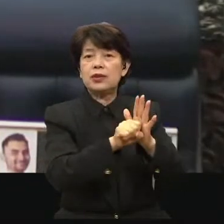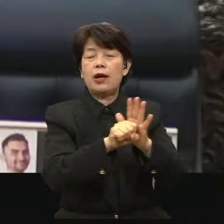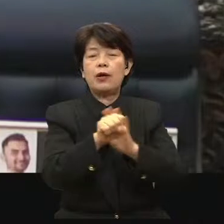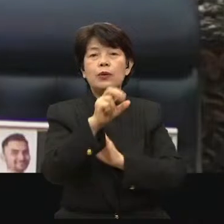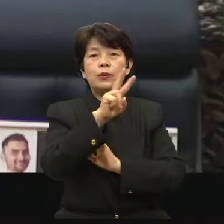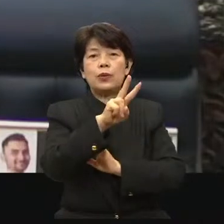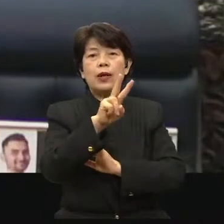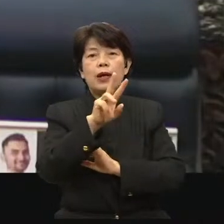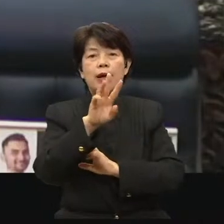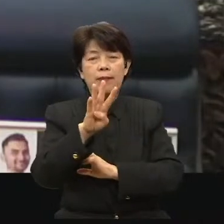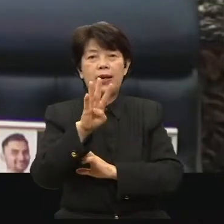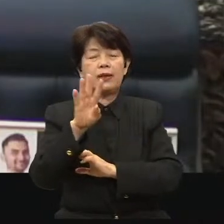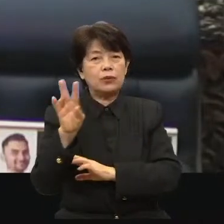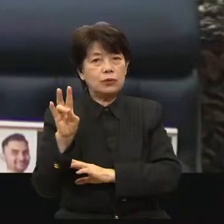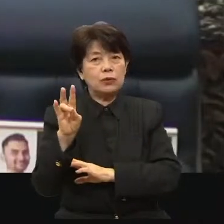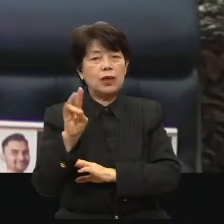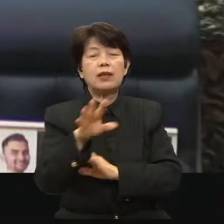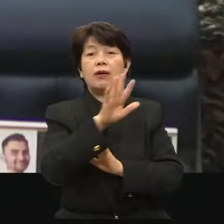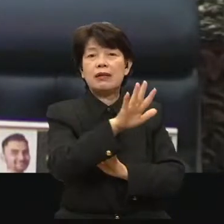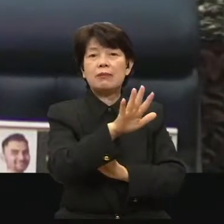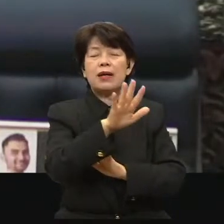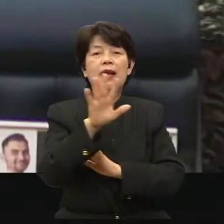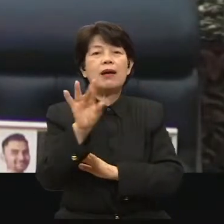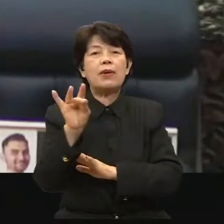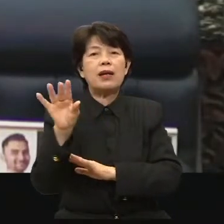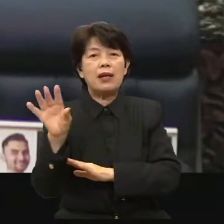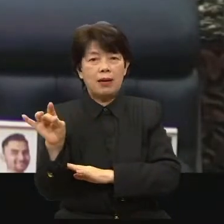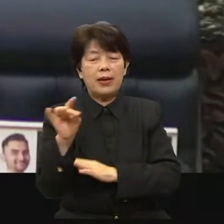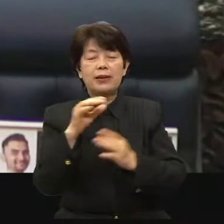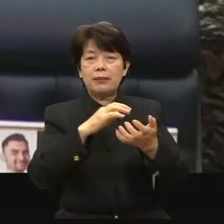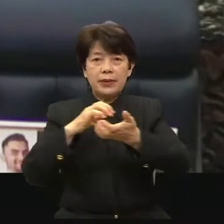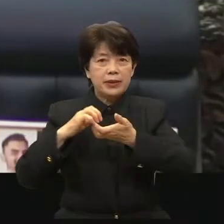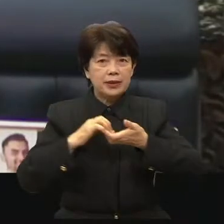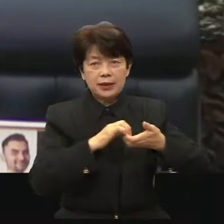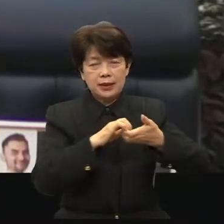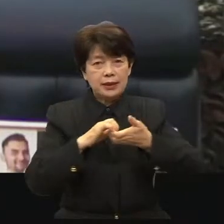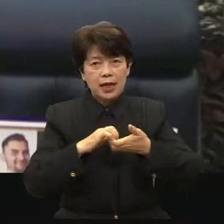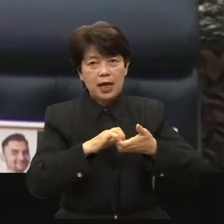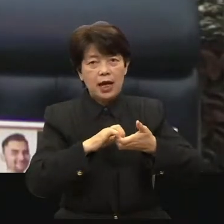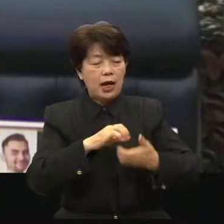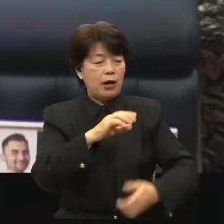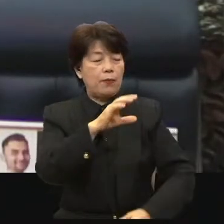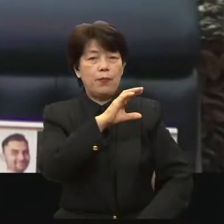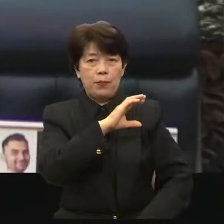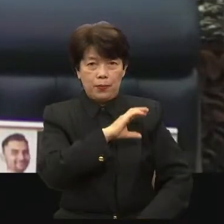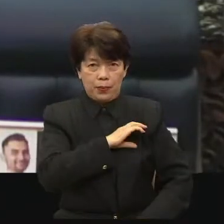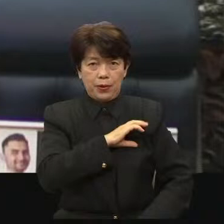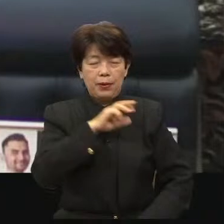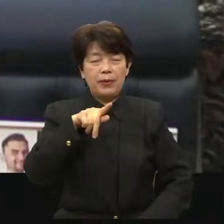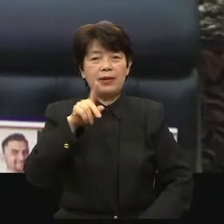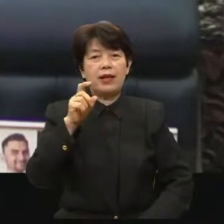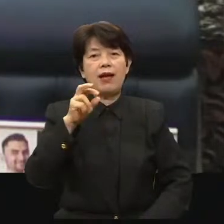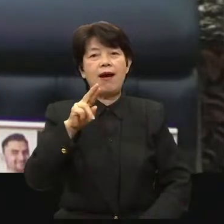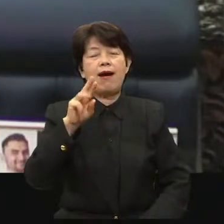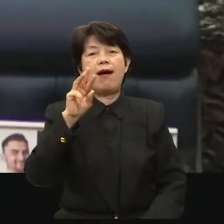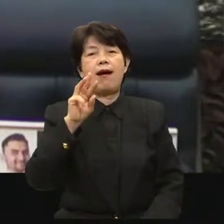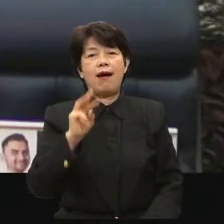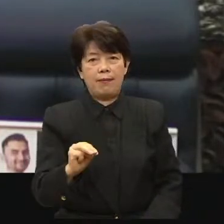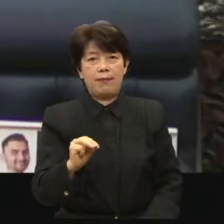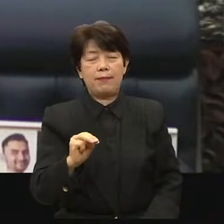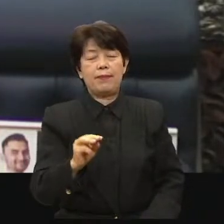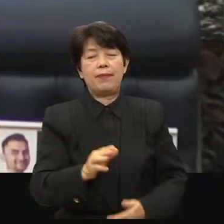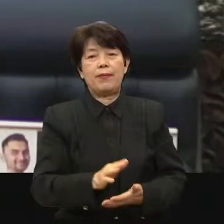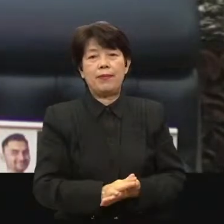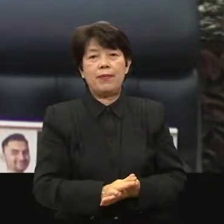Akta 588 atau dengan kerjasama dari pihak Polis Diraja Malaysia PDRM berpangkat